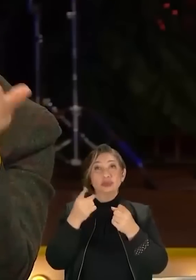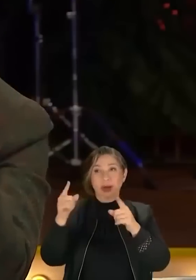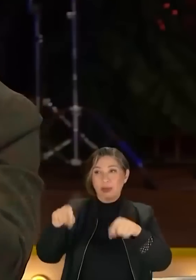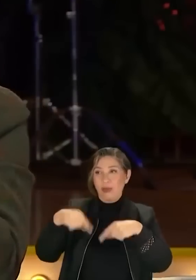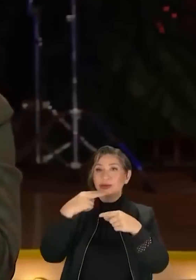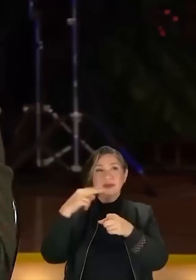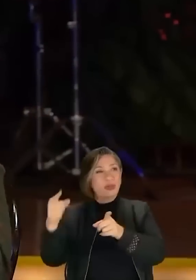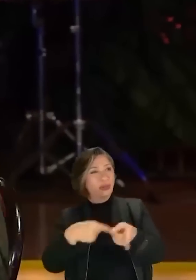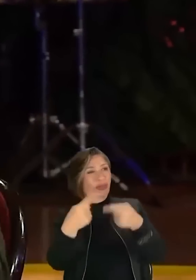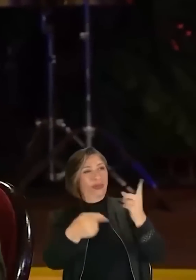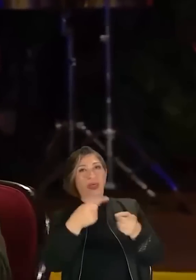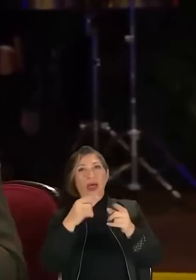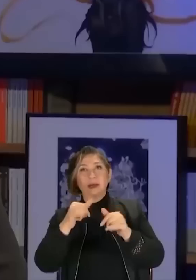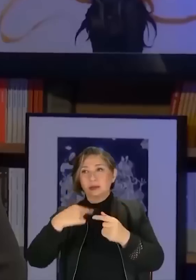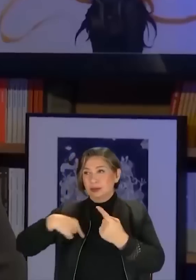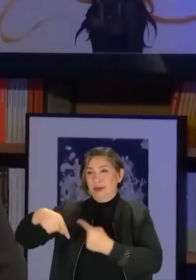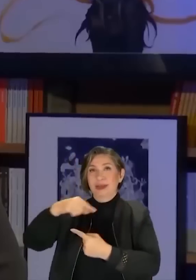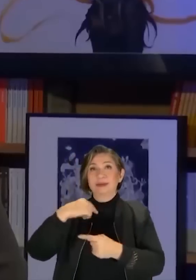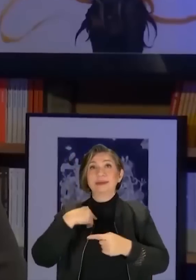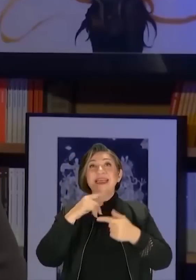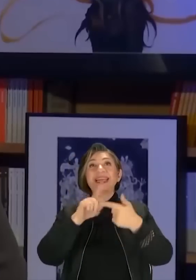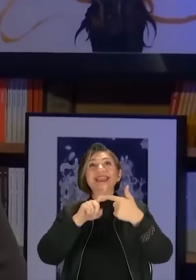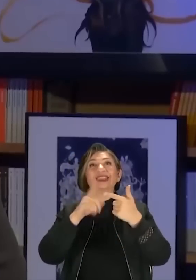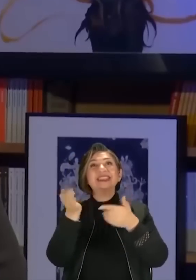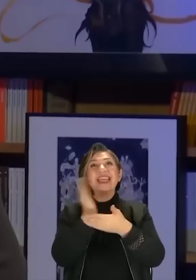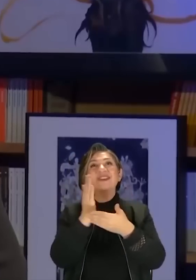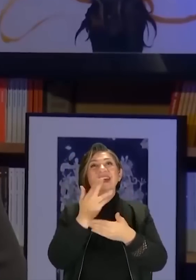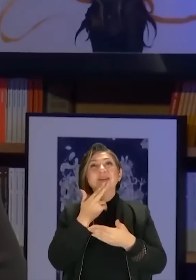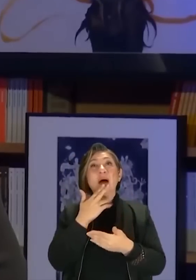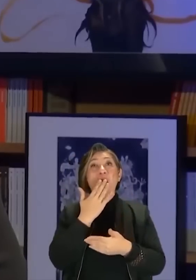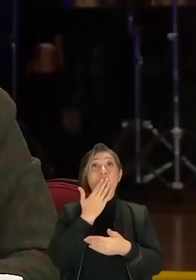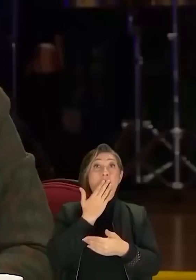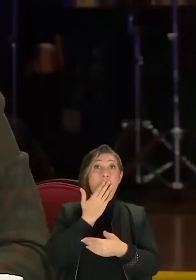buldu herhalde. Kızlar da böyle. Bizim ikinci sayfa kızları.